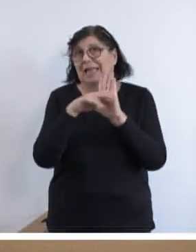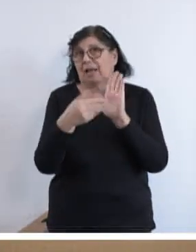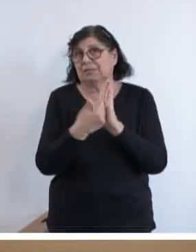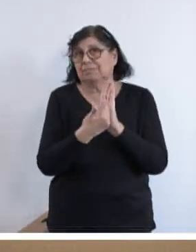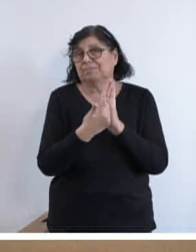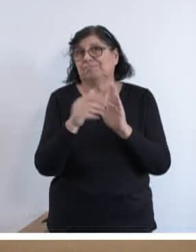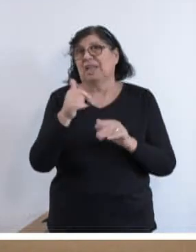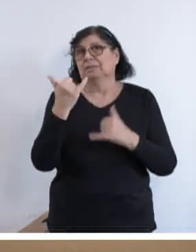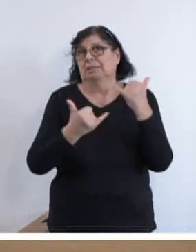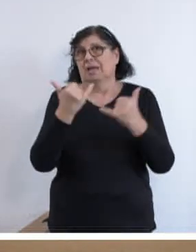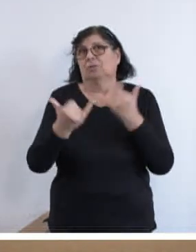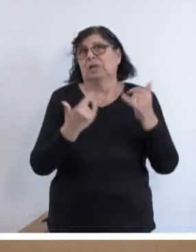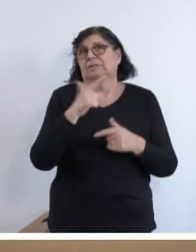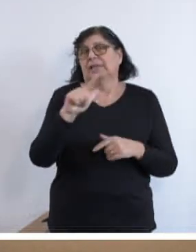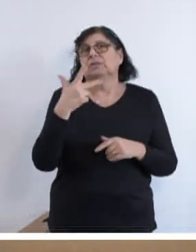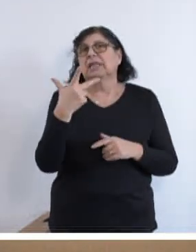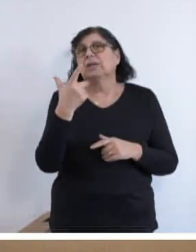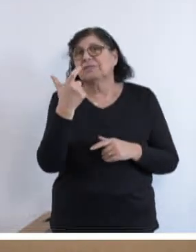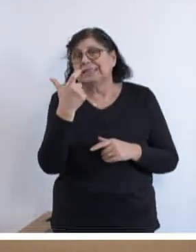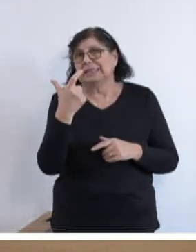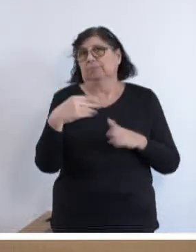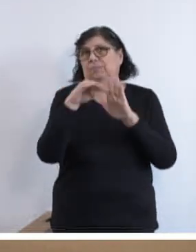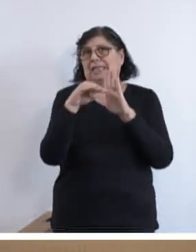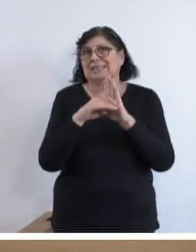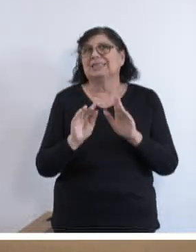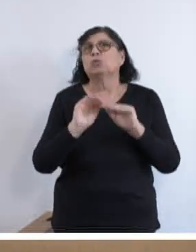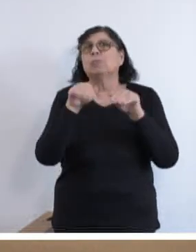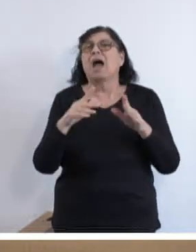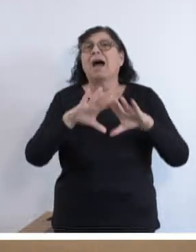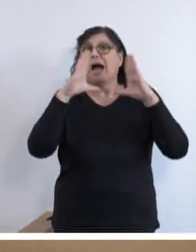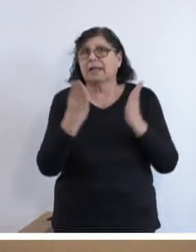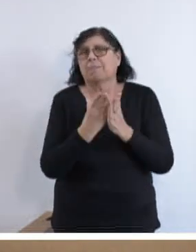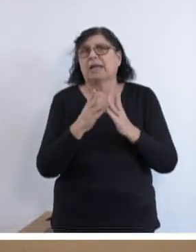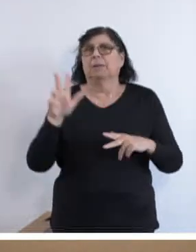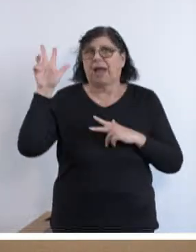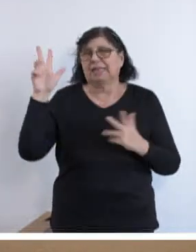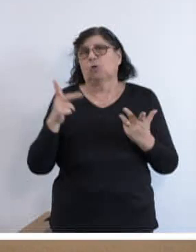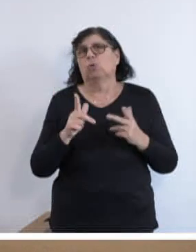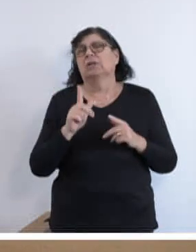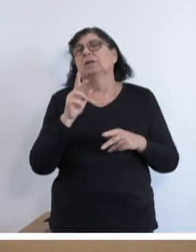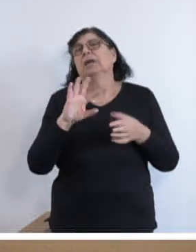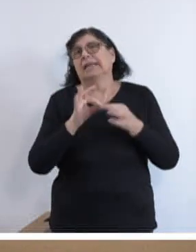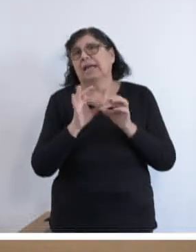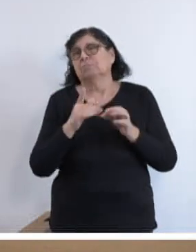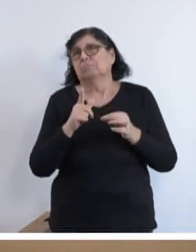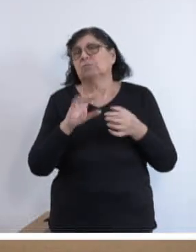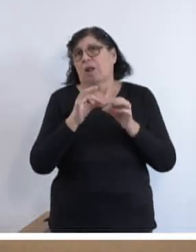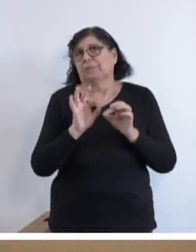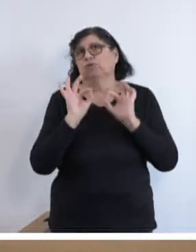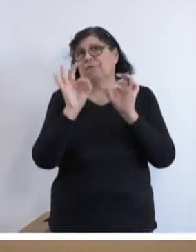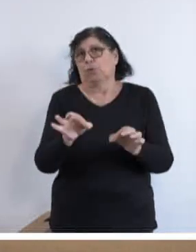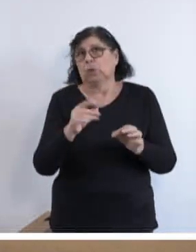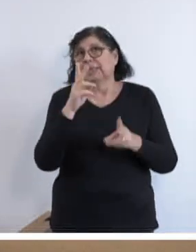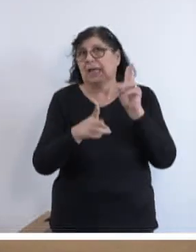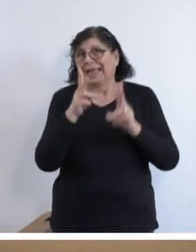1. Januar 2023 ist nun das Gesetz über die allgemeine Beeidigung von gerichtlichen Dolmetschern in Kraft